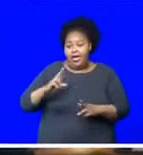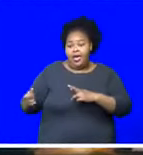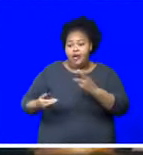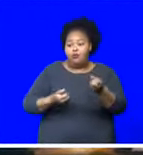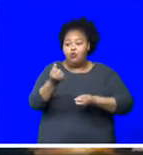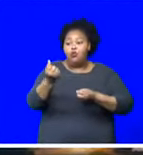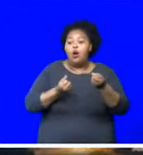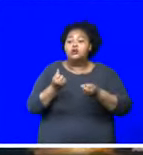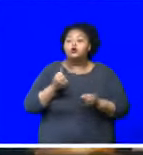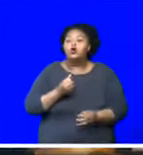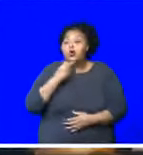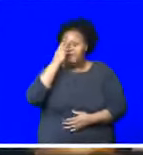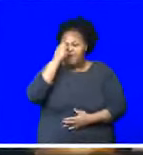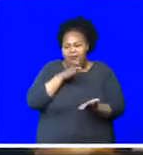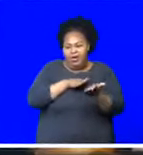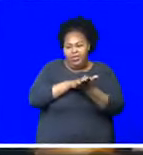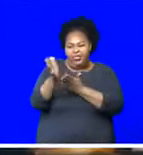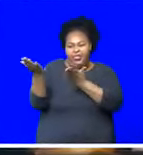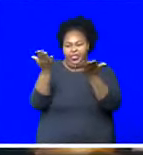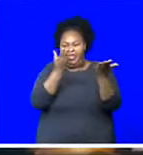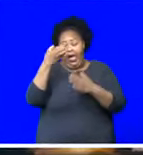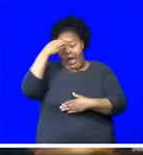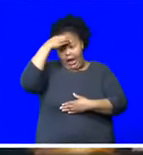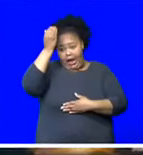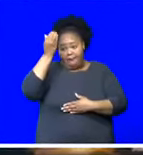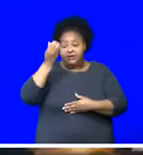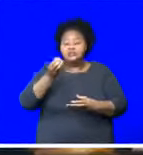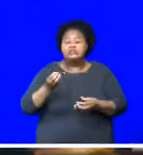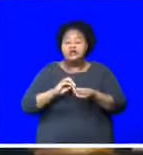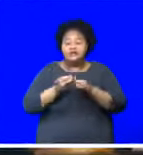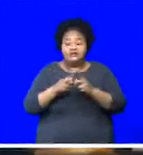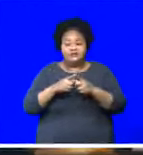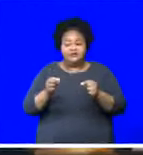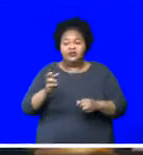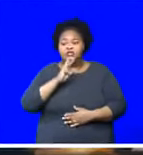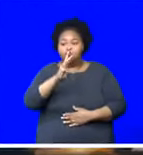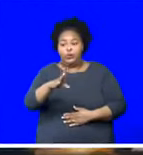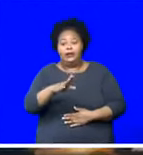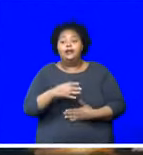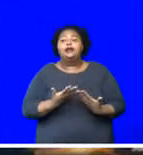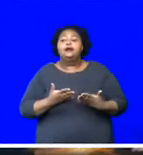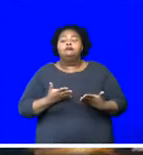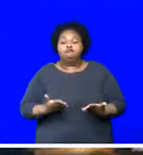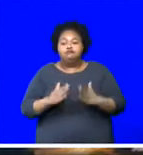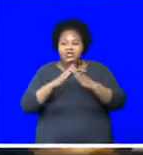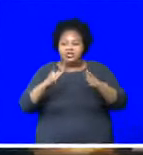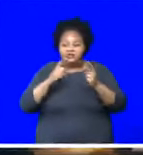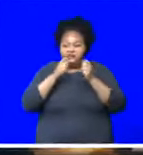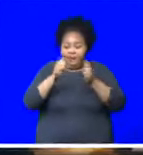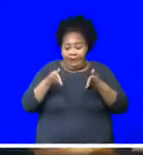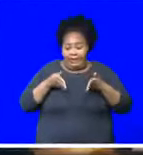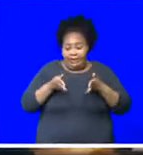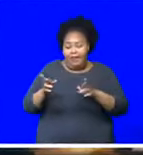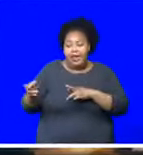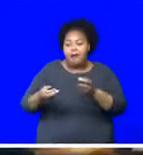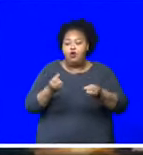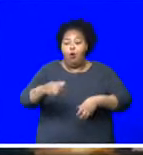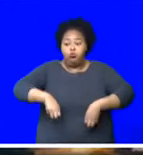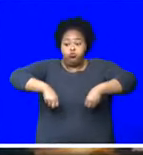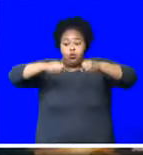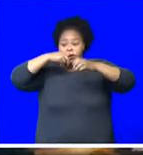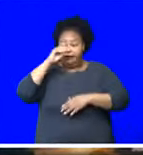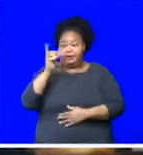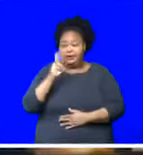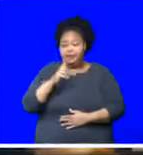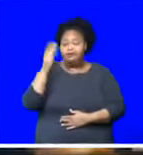welitiyela lowatiwa ngele probase. Lokhu kuvetwe nginjiniya lomkhulu wedemigwaco Vincent Dlamini ngemva kokuthi sive sakule nkundla sivete